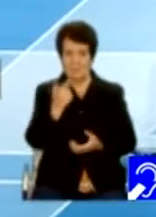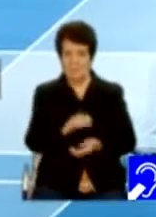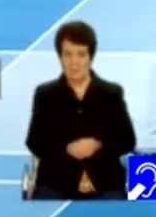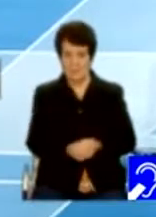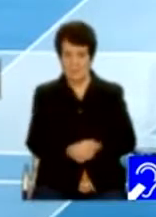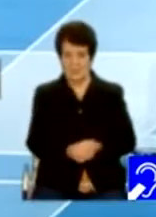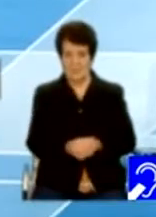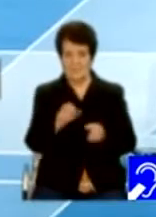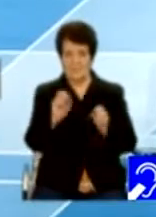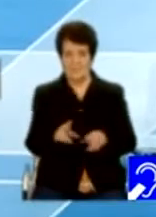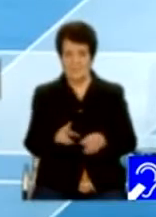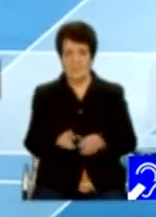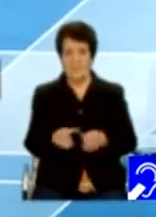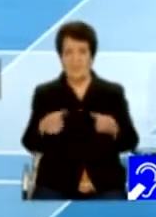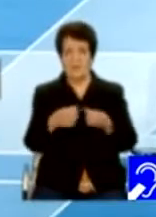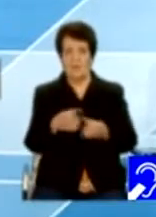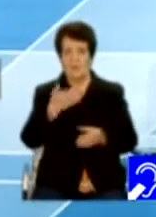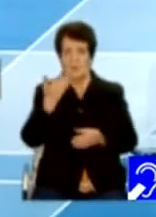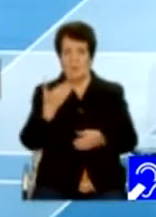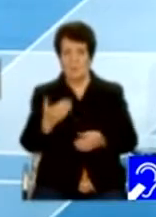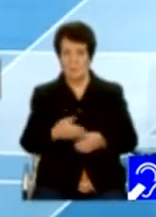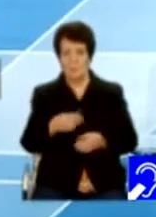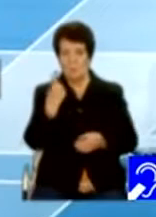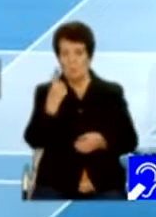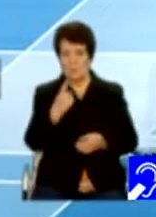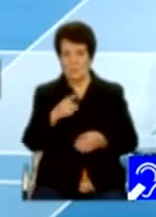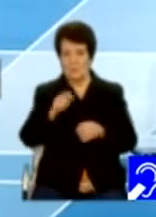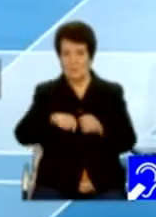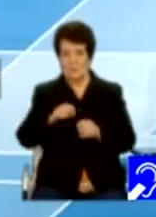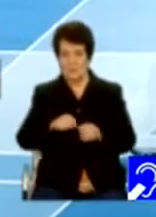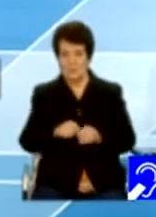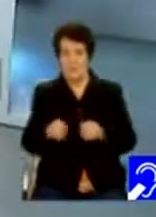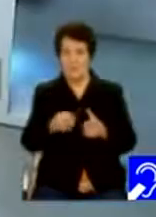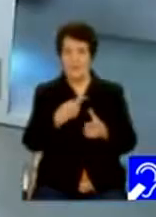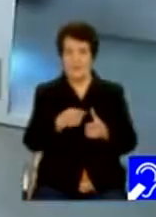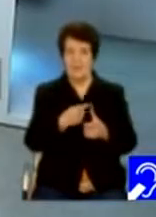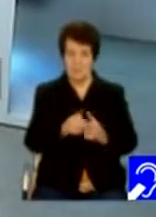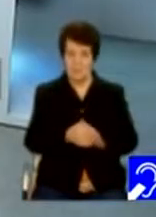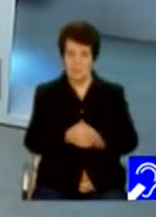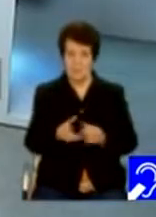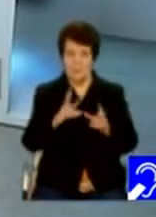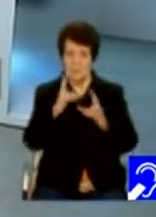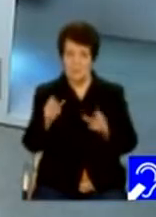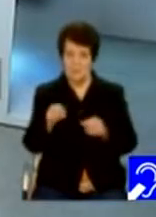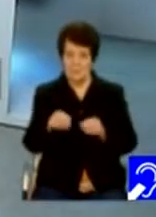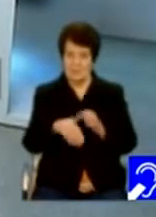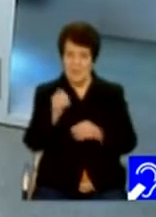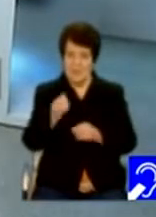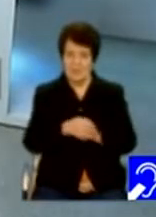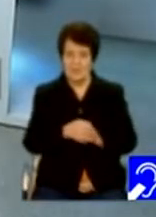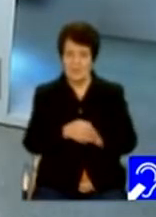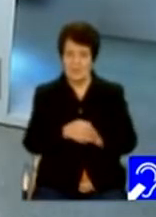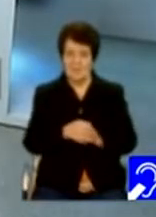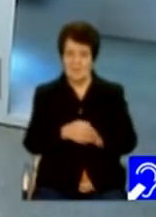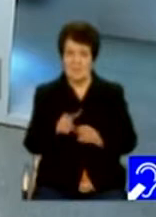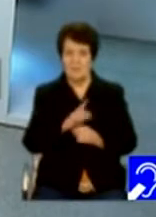Group, în concluzia unui raport, unei cercetări, anume că majoritatea promisiunilor electorale ale candidaților